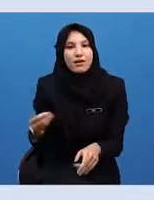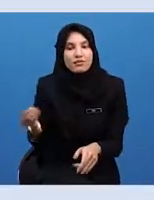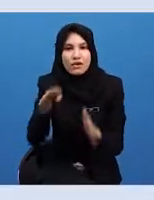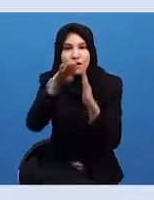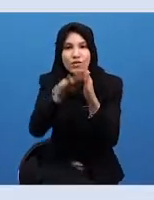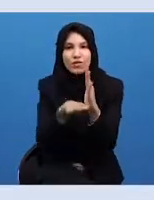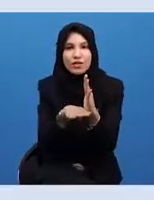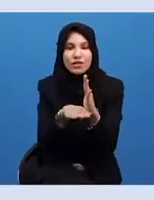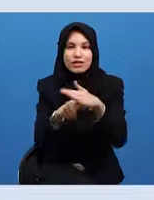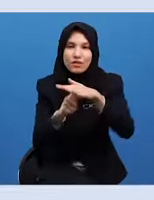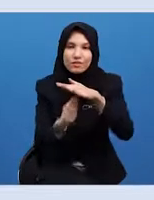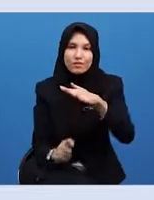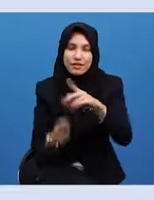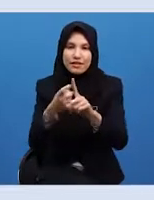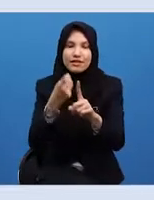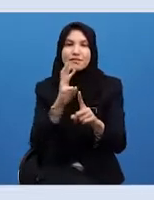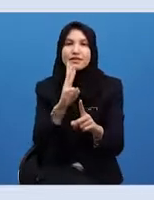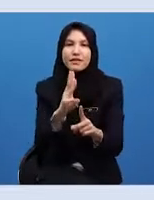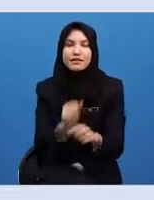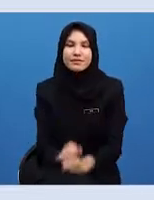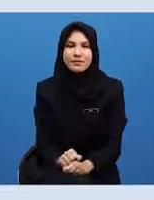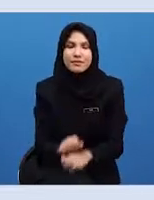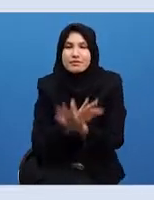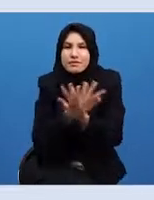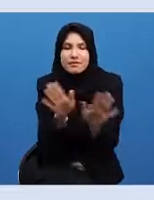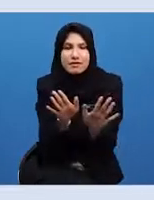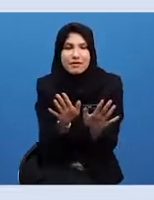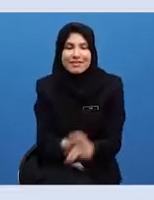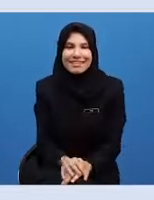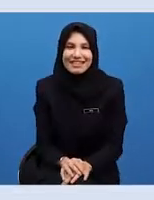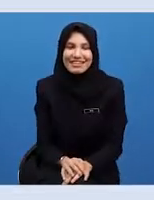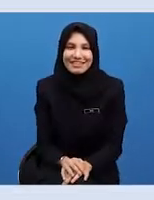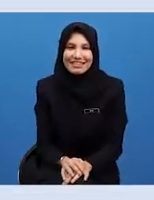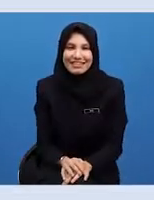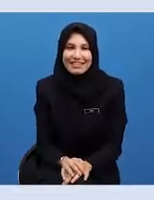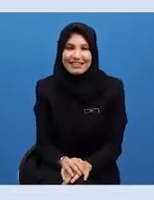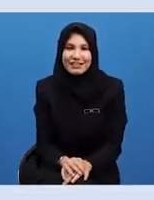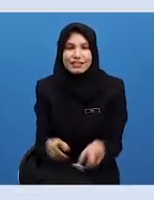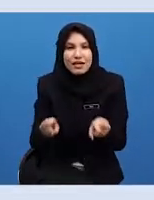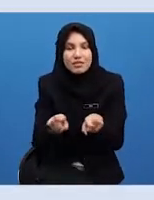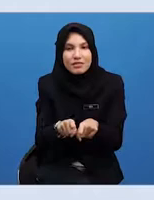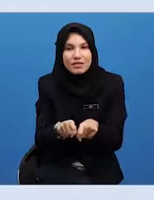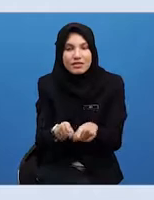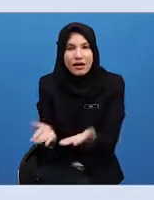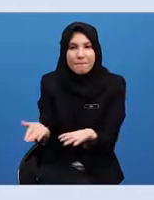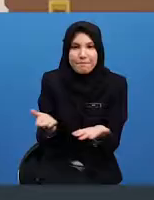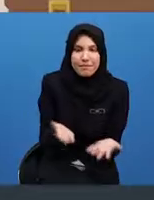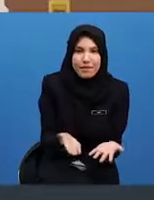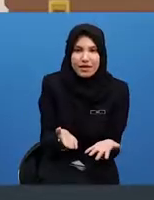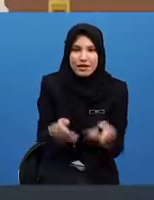tumpat daripada air. Ia tidak ada kaitan langsung dengan jisim kayu balak